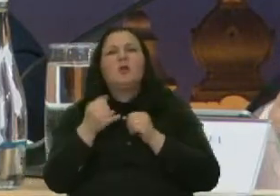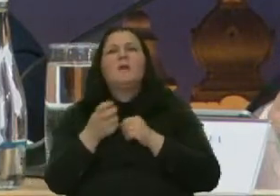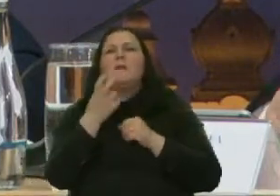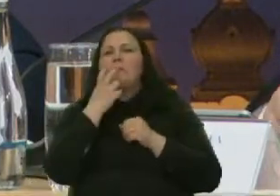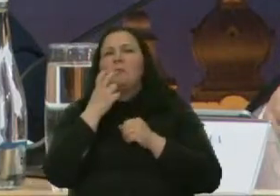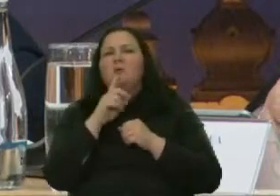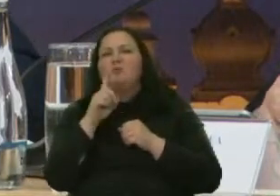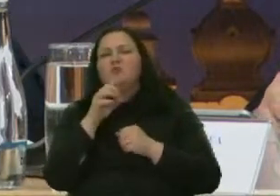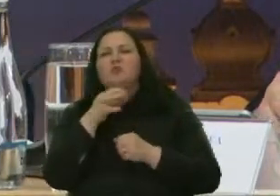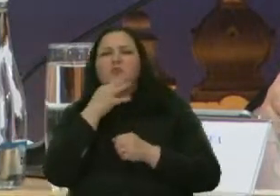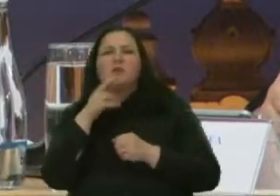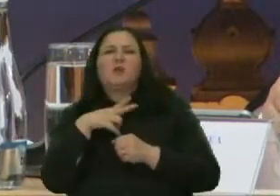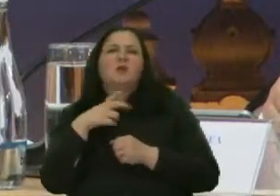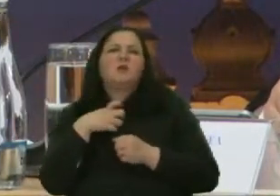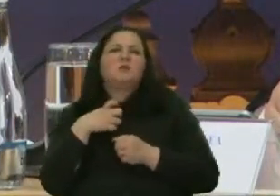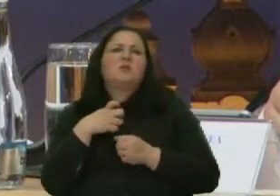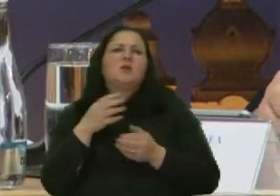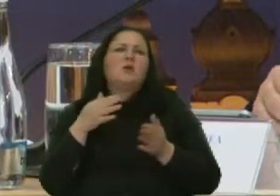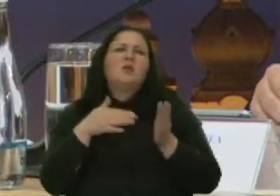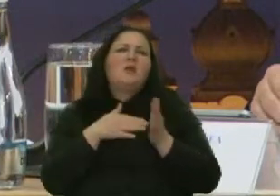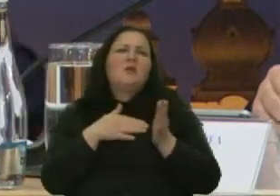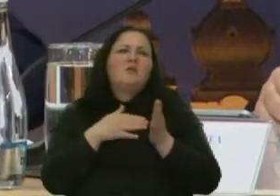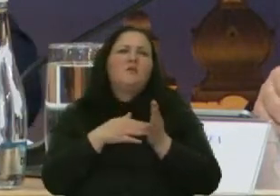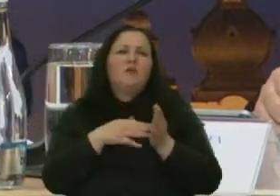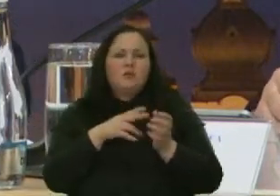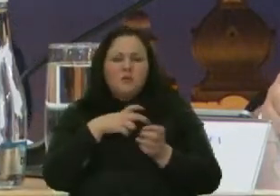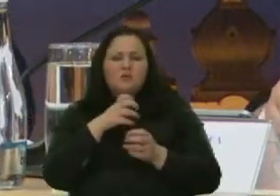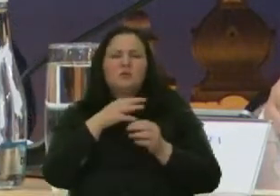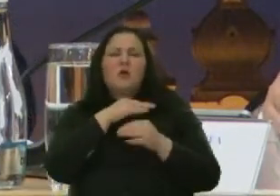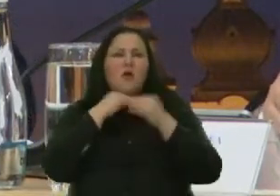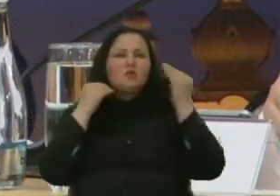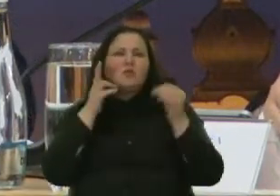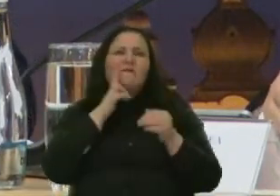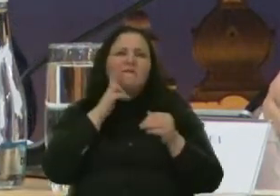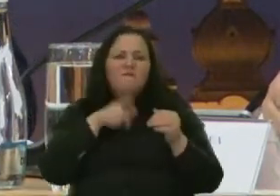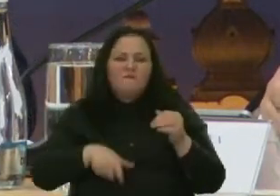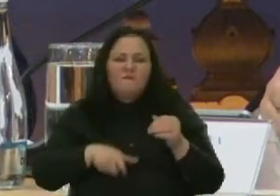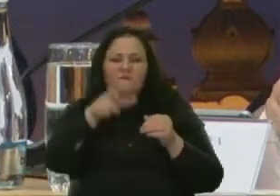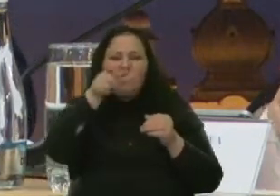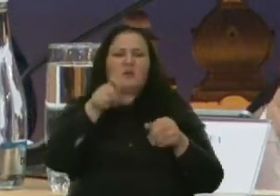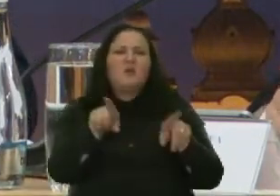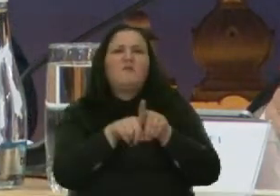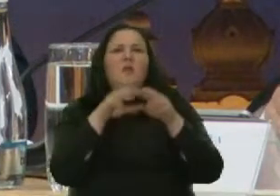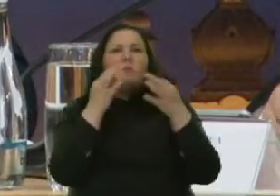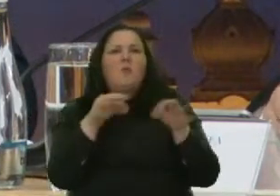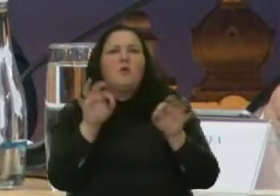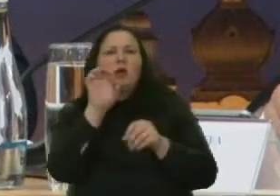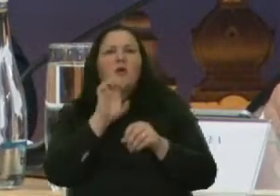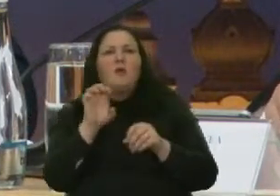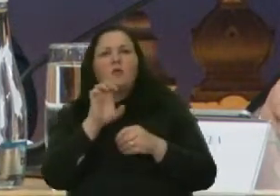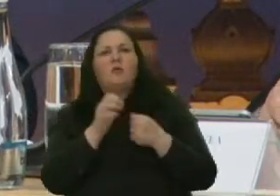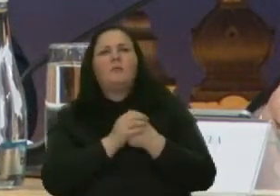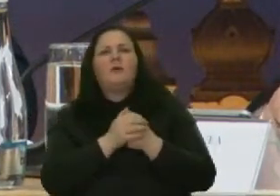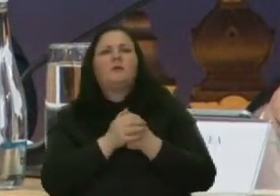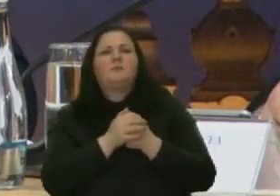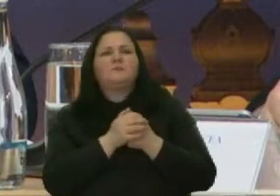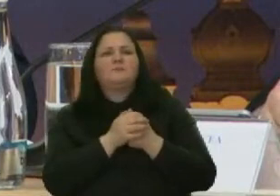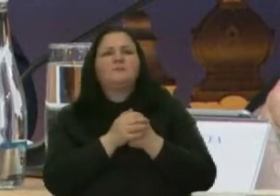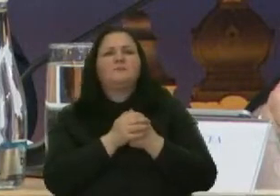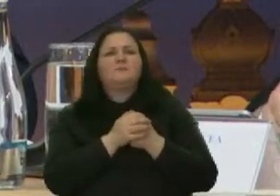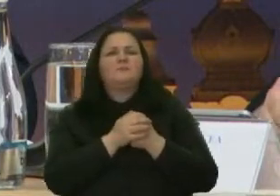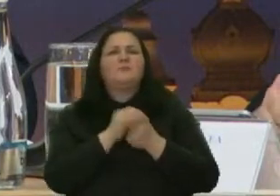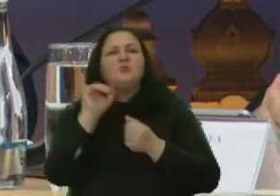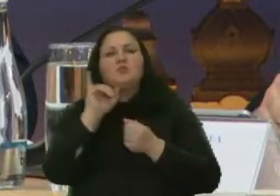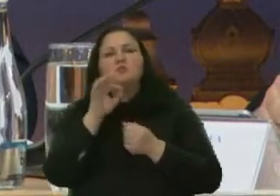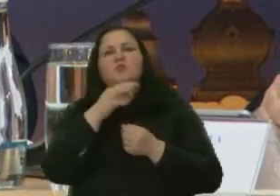consideră necesară amplasarea de separatoare fiind suficientă marcarea benzilor de marcaj cu culoare verde după modelul european ă Andrei